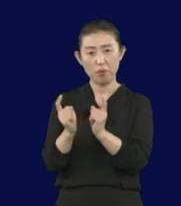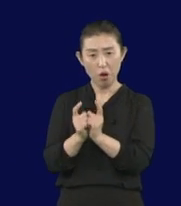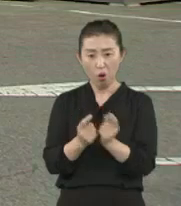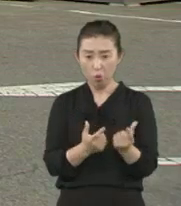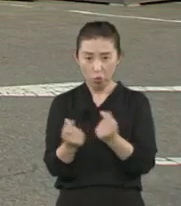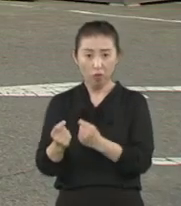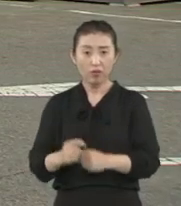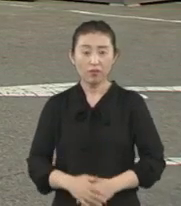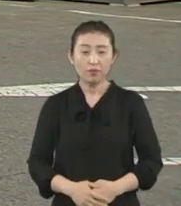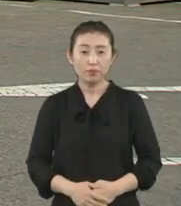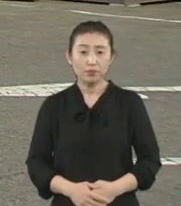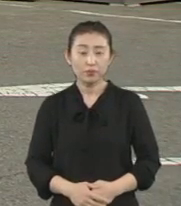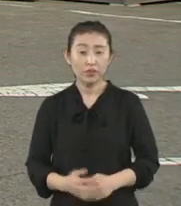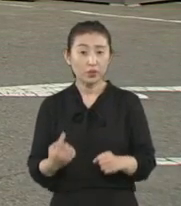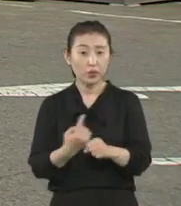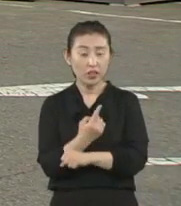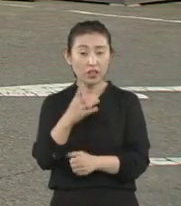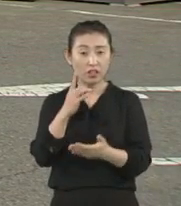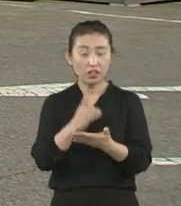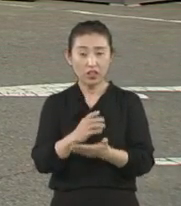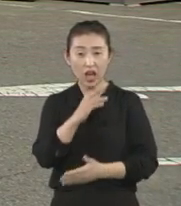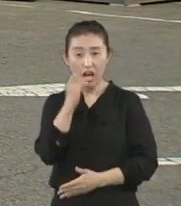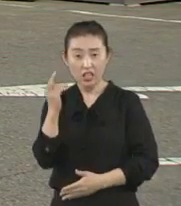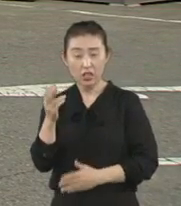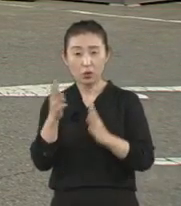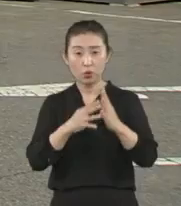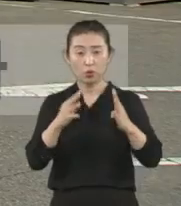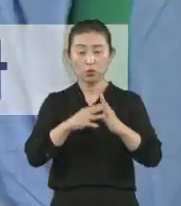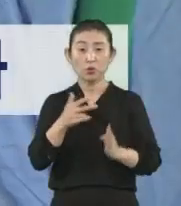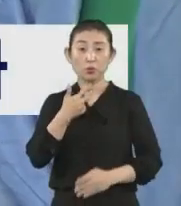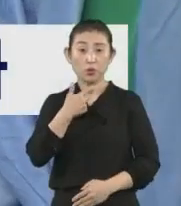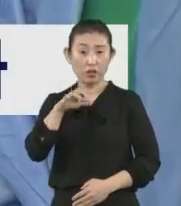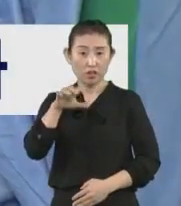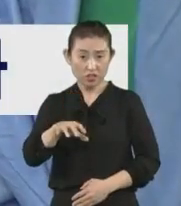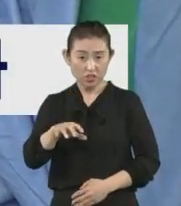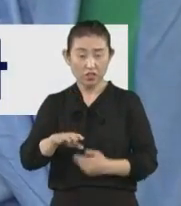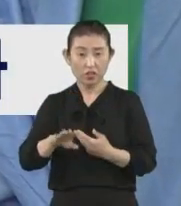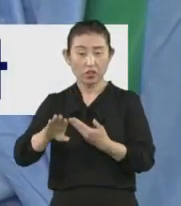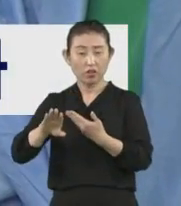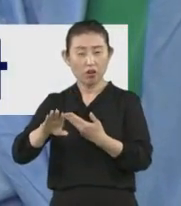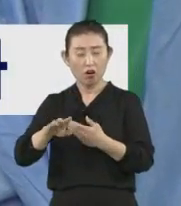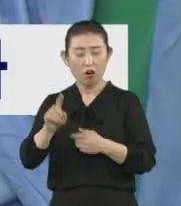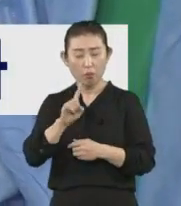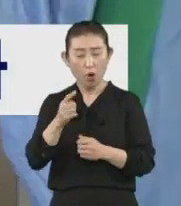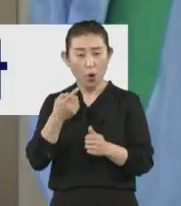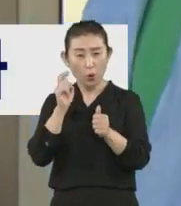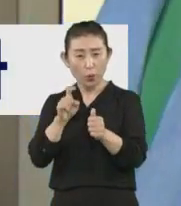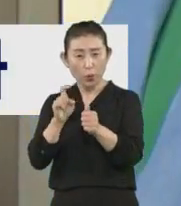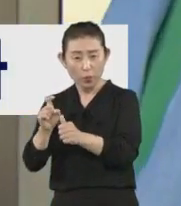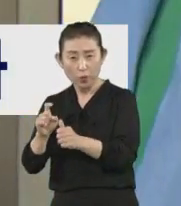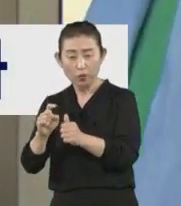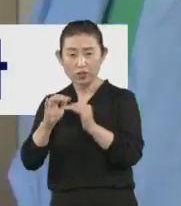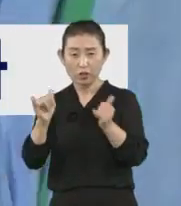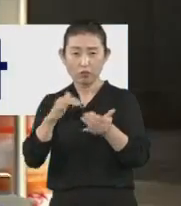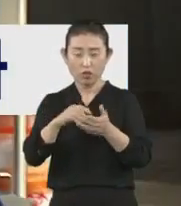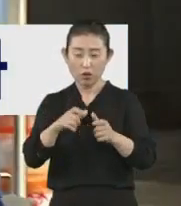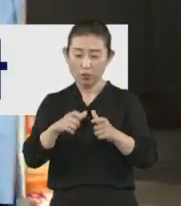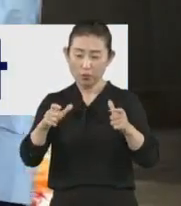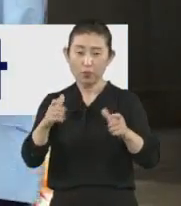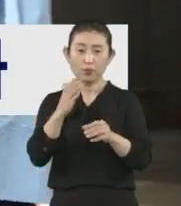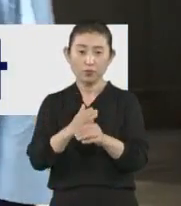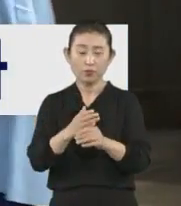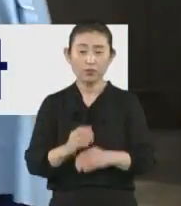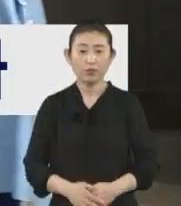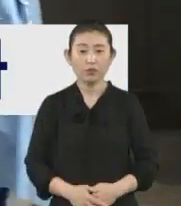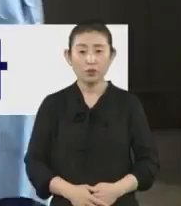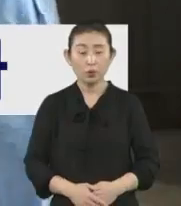있습니다. 이외에도 천안과 아산, 공주와 보령에서 해외 입국과 깜깜이 등 동시다발적으로 확진자가 발생하고